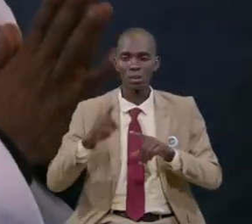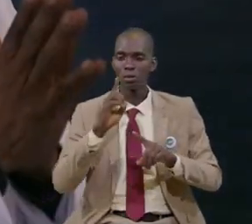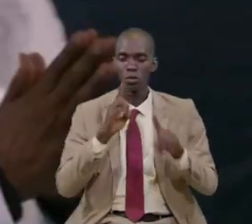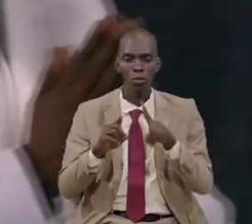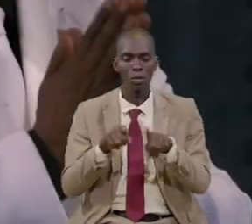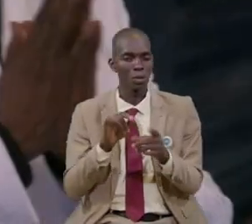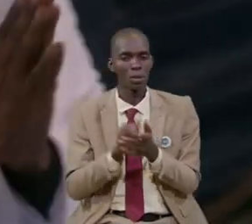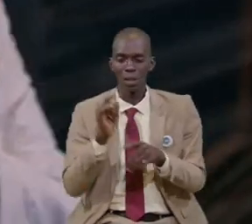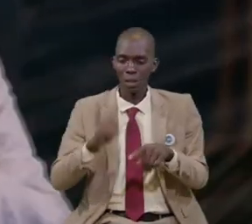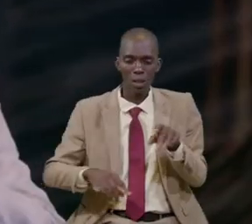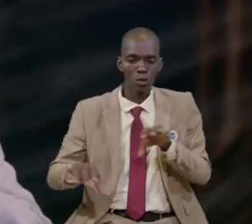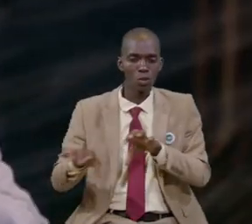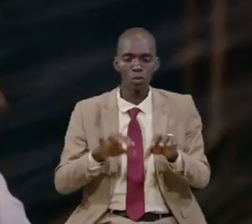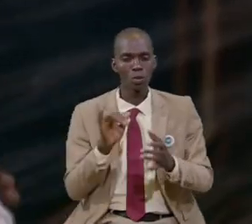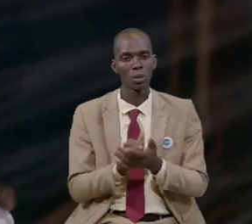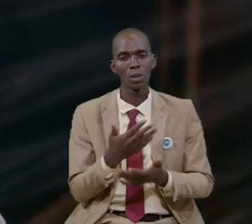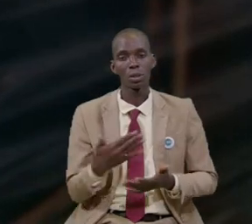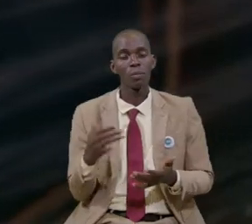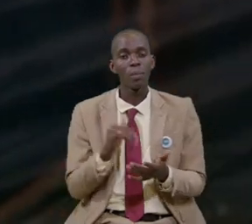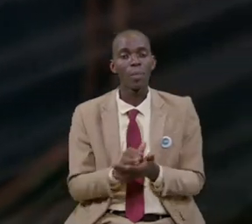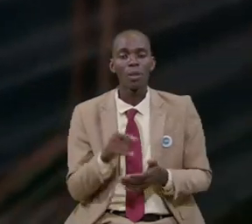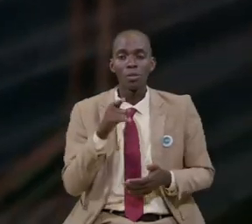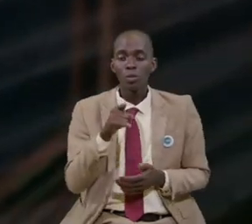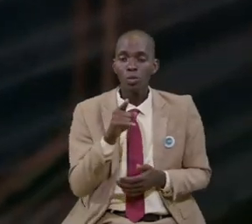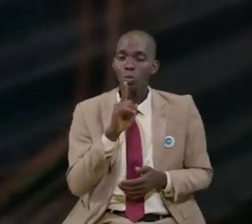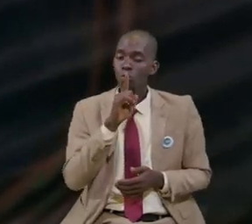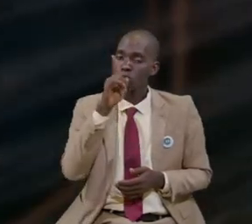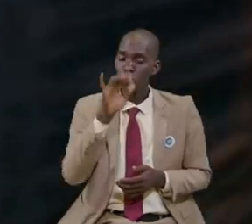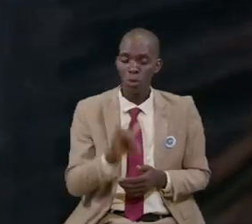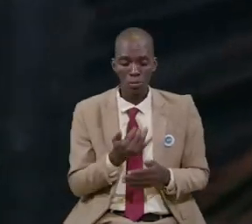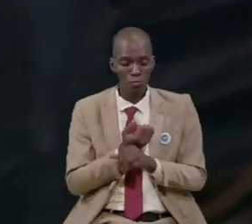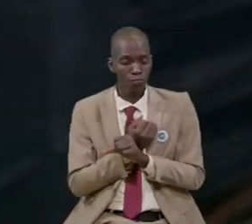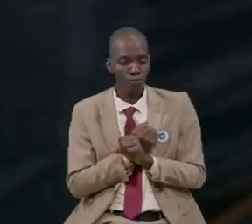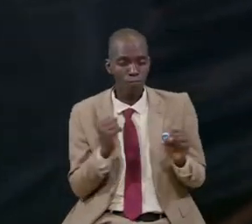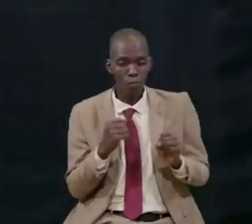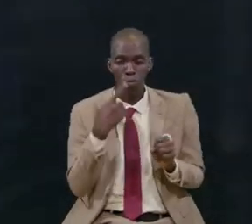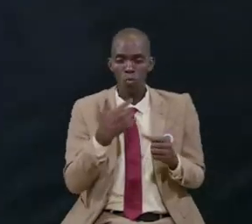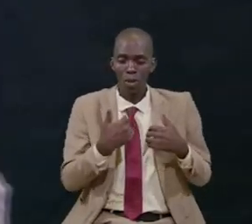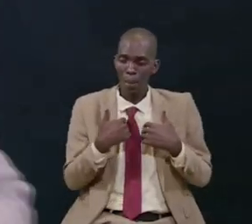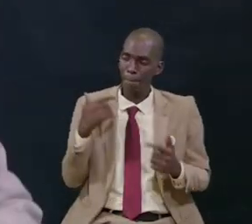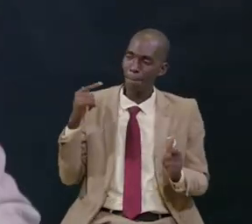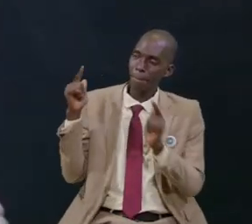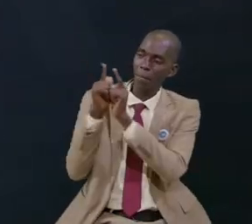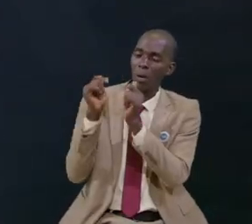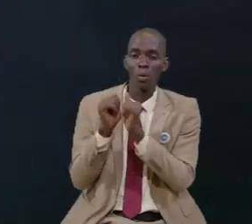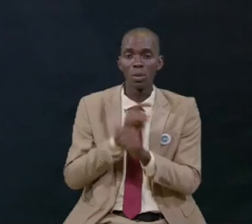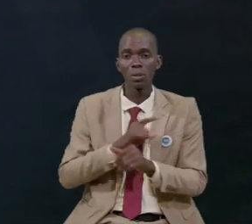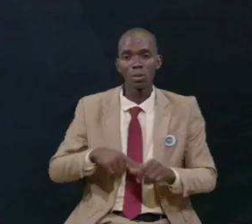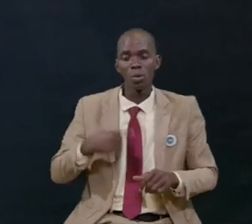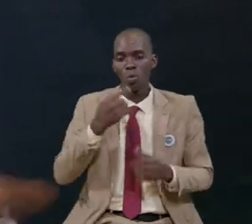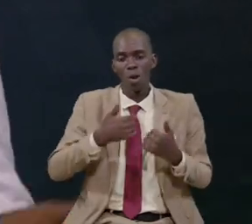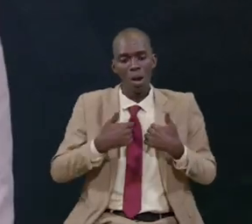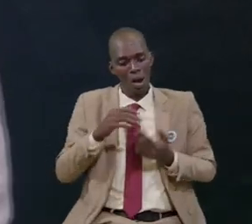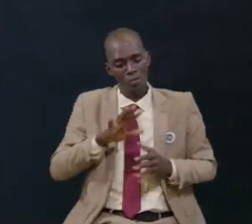choses. Qu'un véritable enfant de Dieu qui a rencontré le Seigneur, qui a confessé,